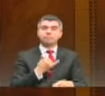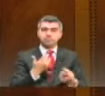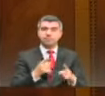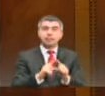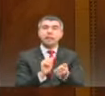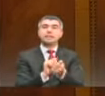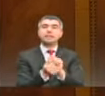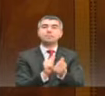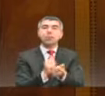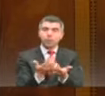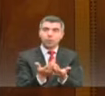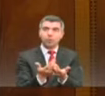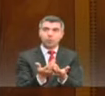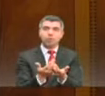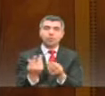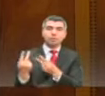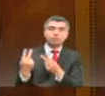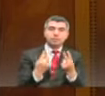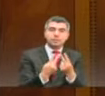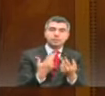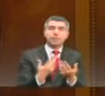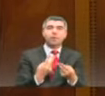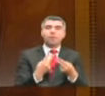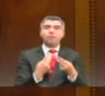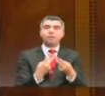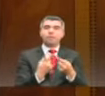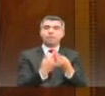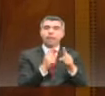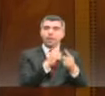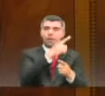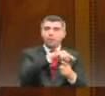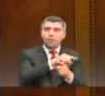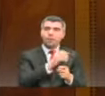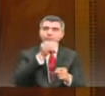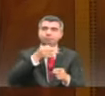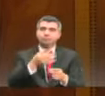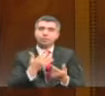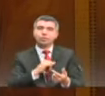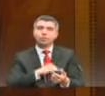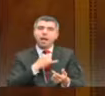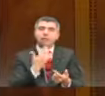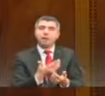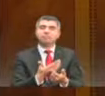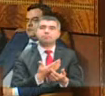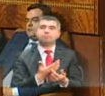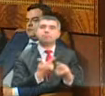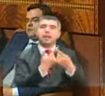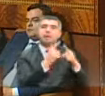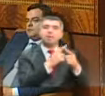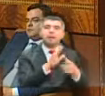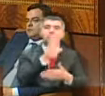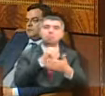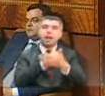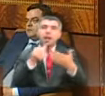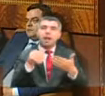للرياضة عن طريق اعتماد سياسة إرادية وناجعة موجهة لفئة الشباب عبر تنزيل وتنفيذ الاستراتيجية الوطنية